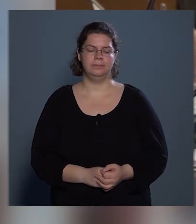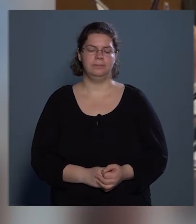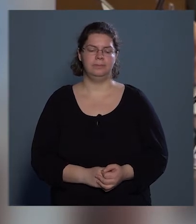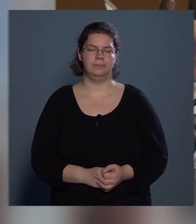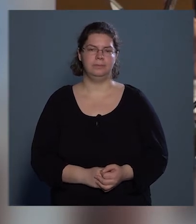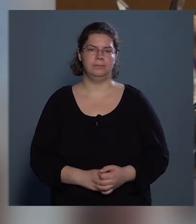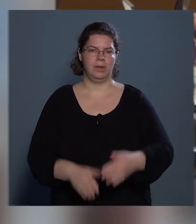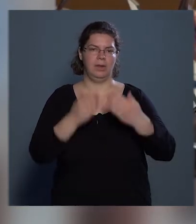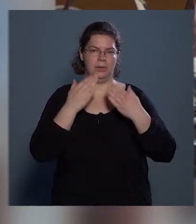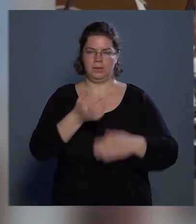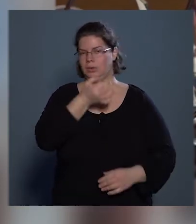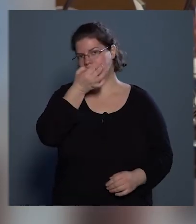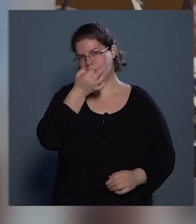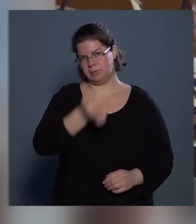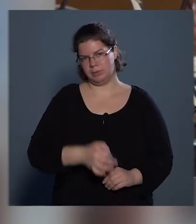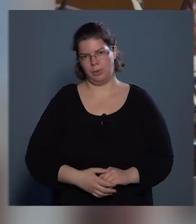Köszönöm a szót.